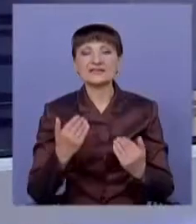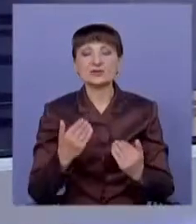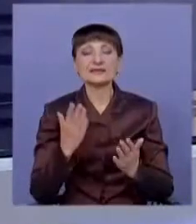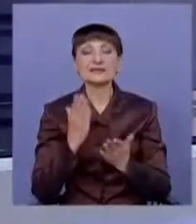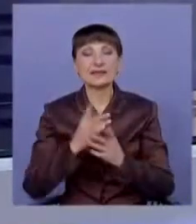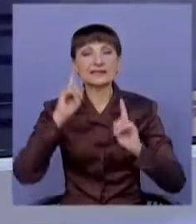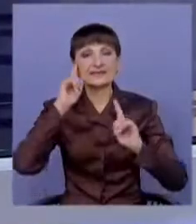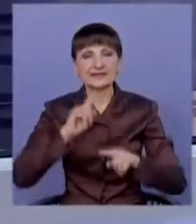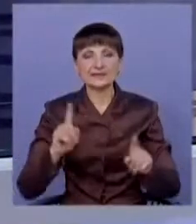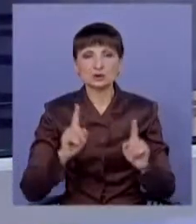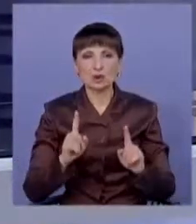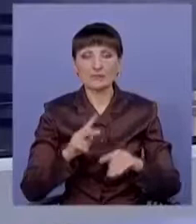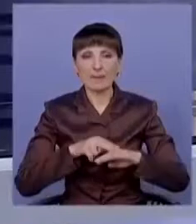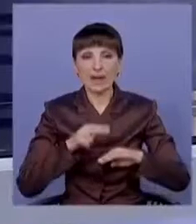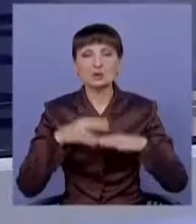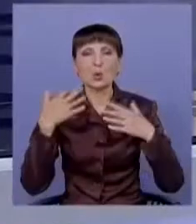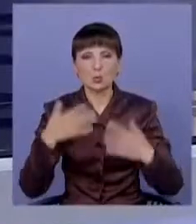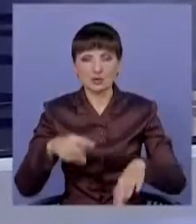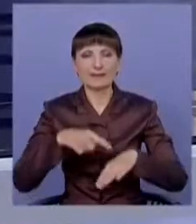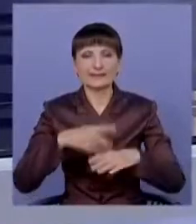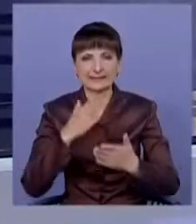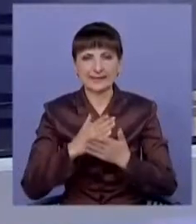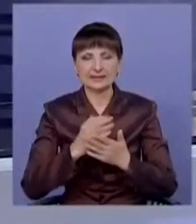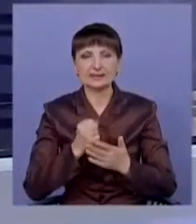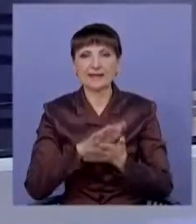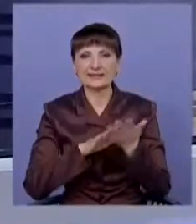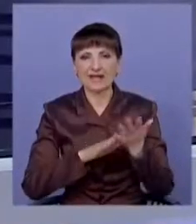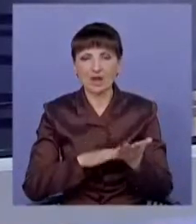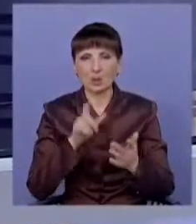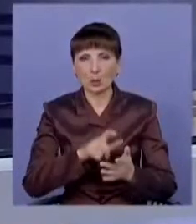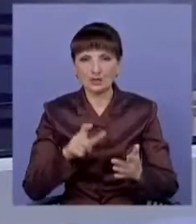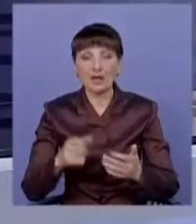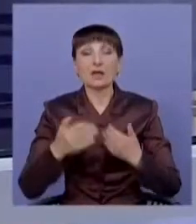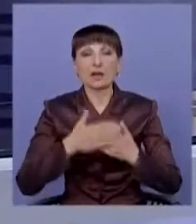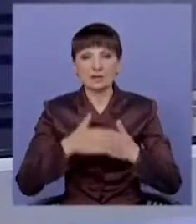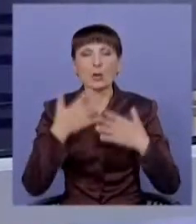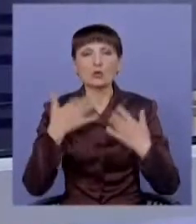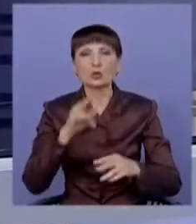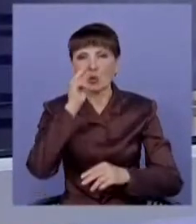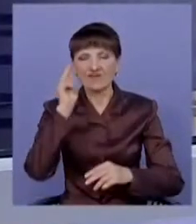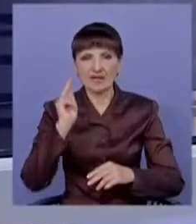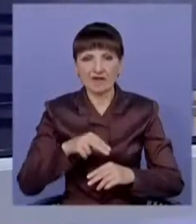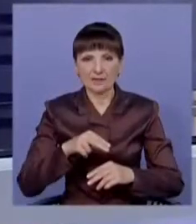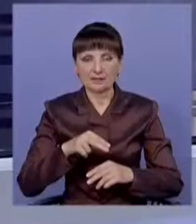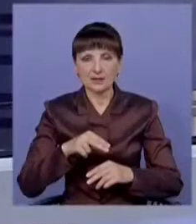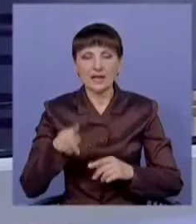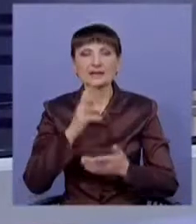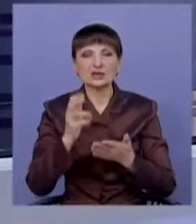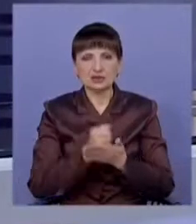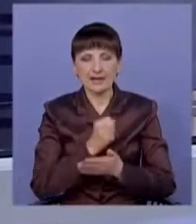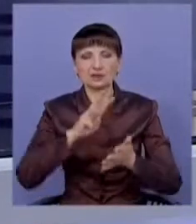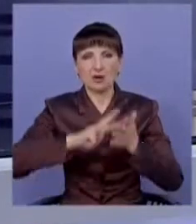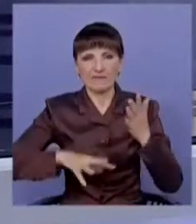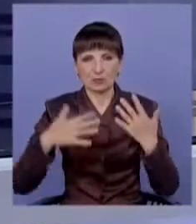стало известно, что полиция уже отреагировала на данный случай и наказала виновных, вернее, их нашла и